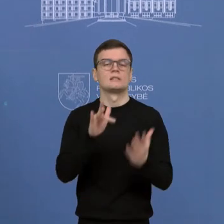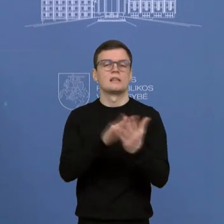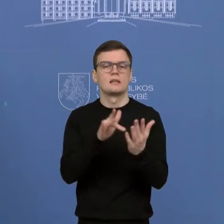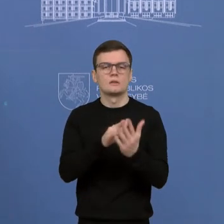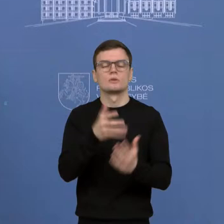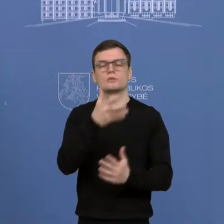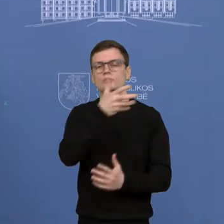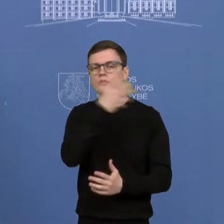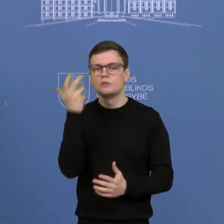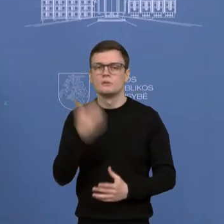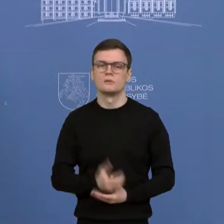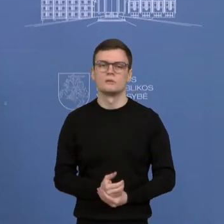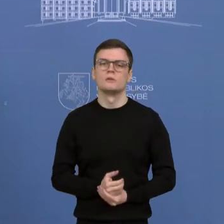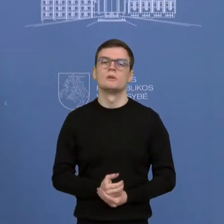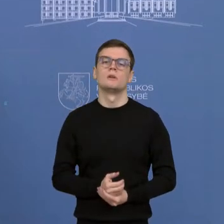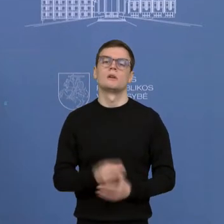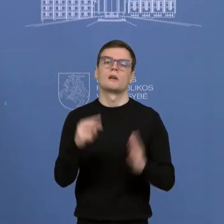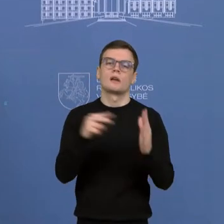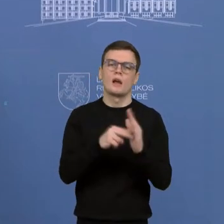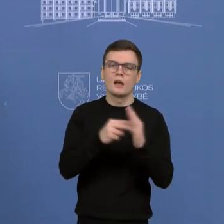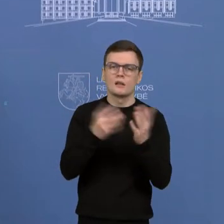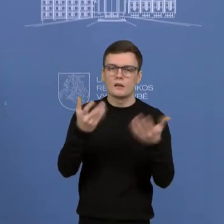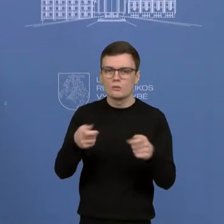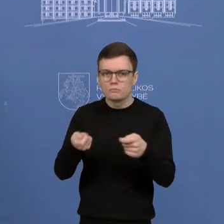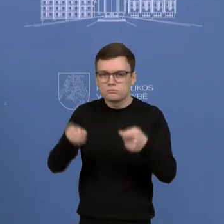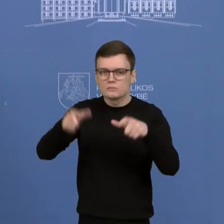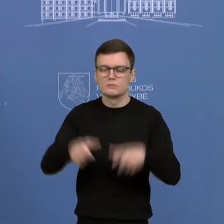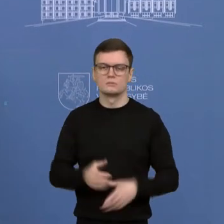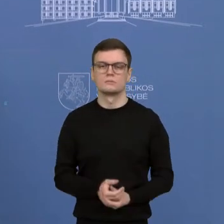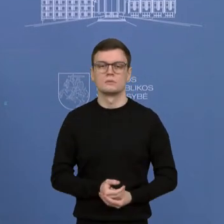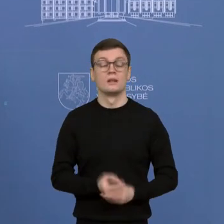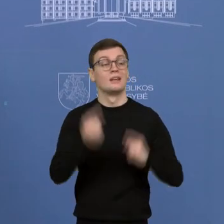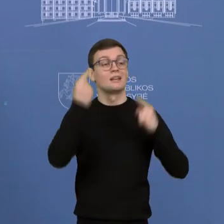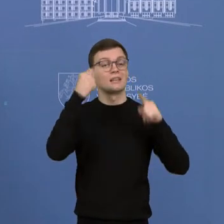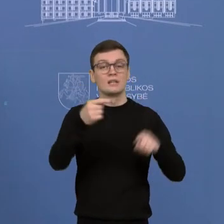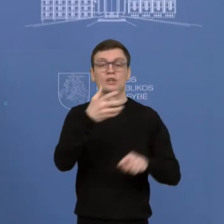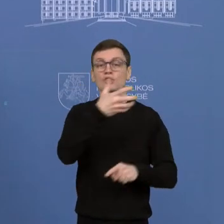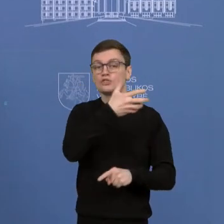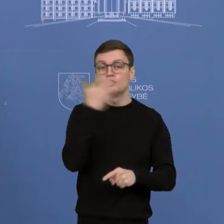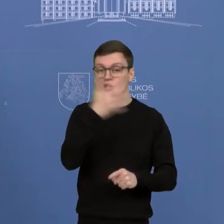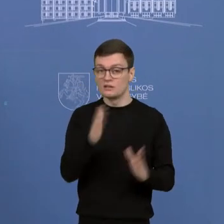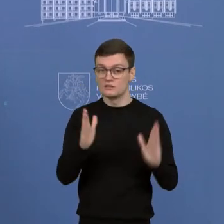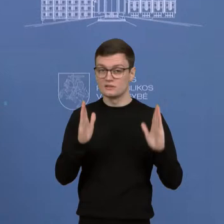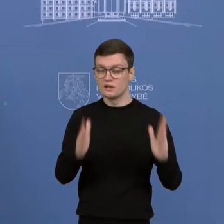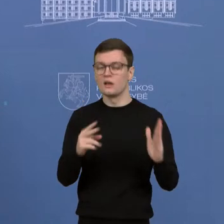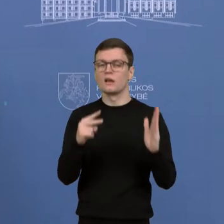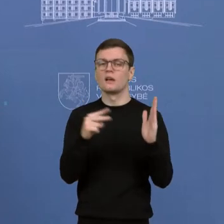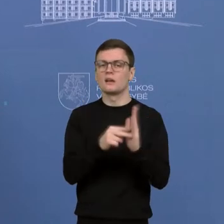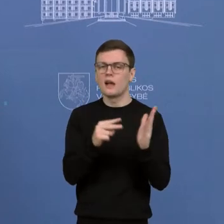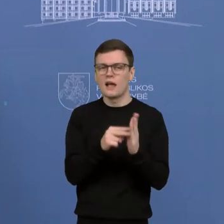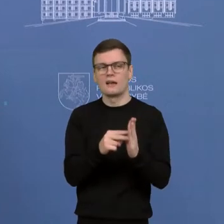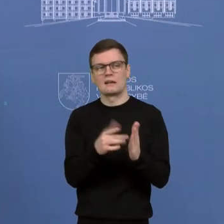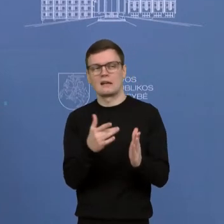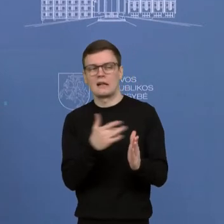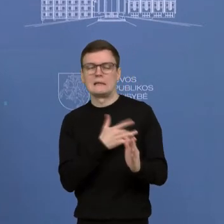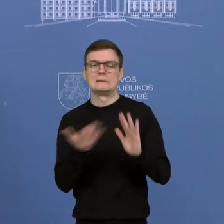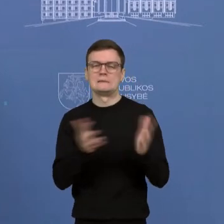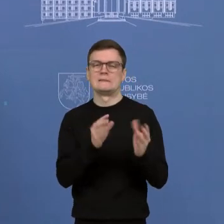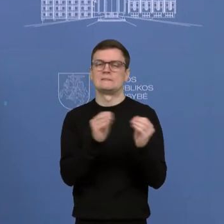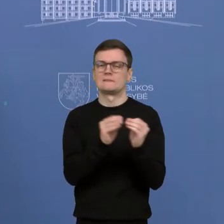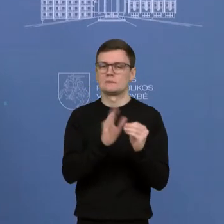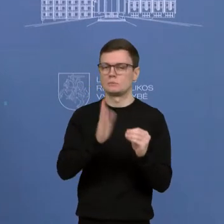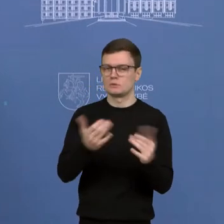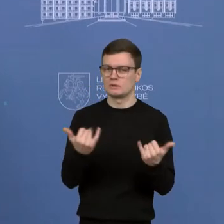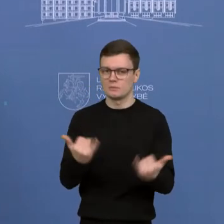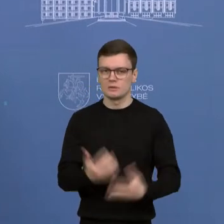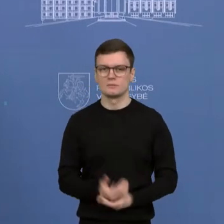centralizuotai teikiamo šildymo kainoms ir tikėtina, kad kita šildymo sezono kainos esmingai nesikeis nuo to, kas yra dabar.